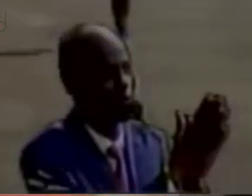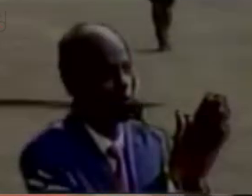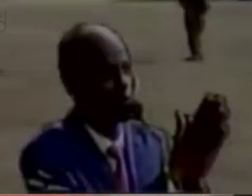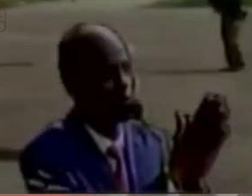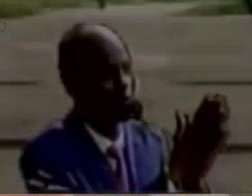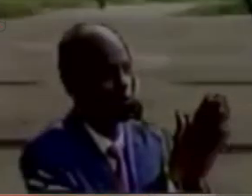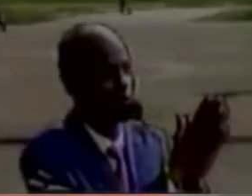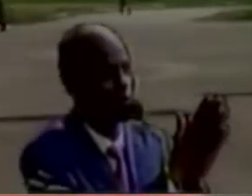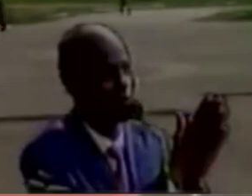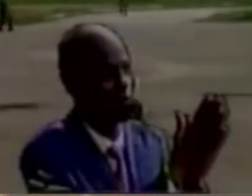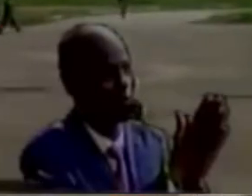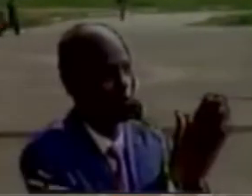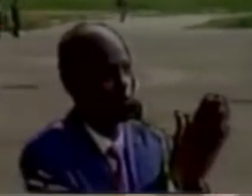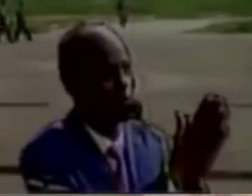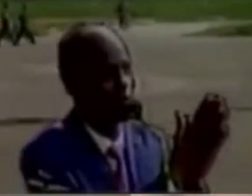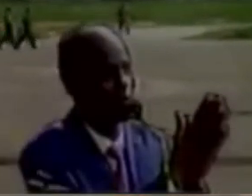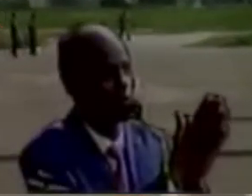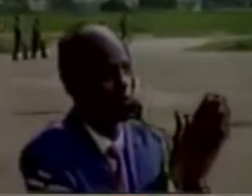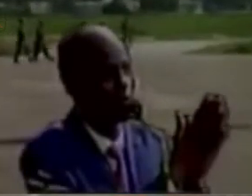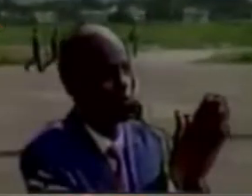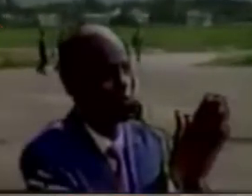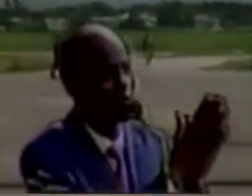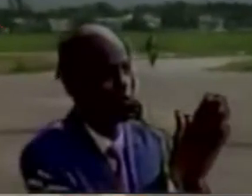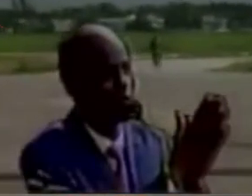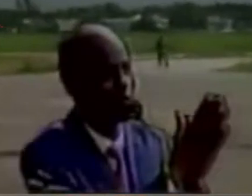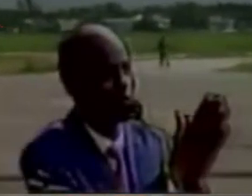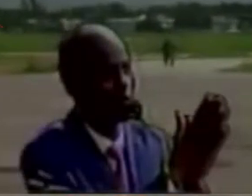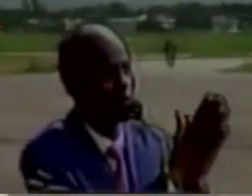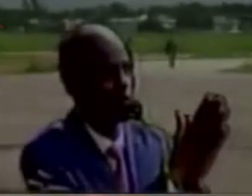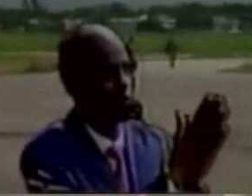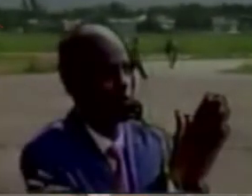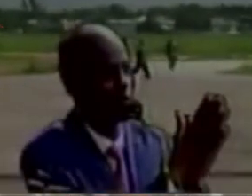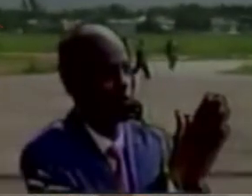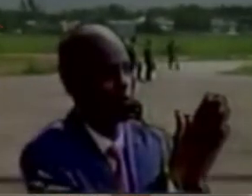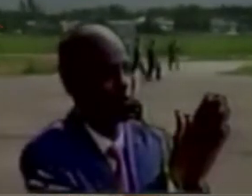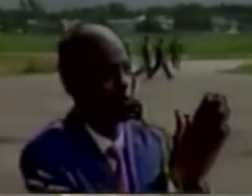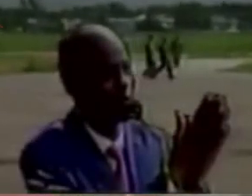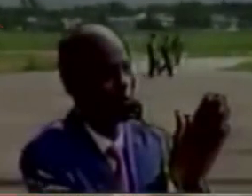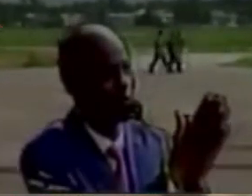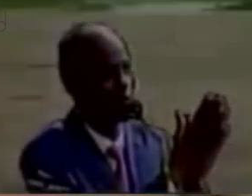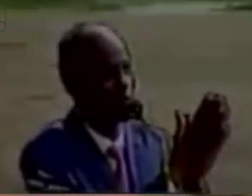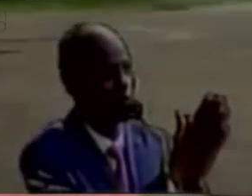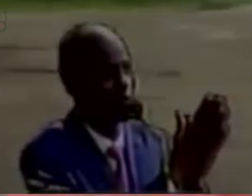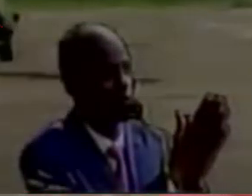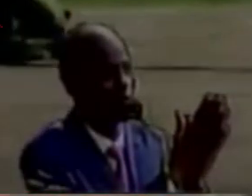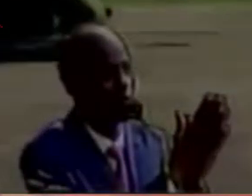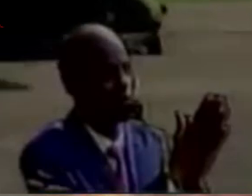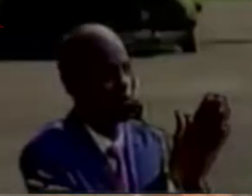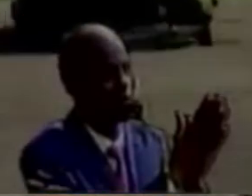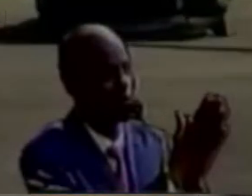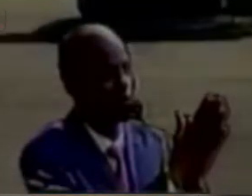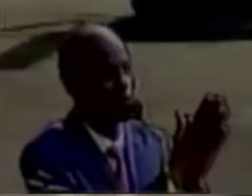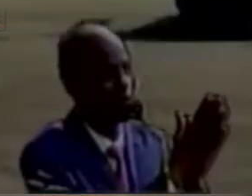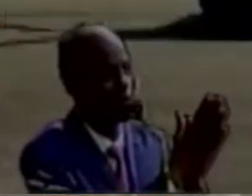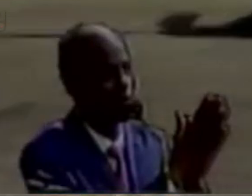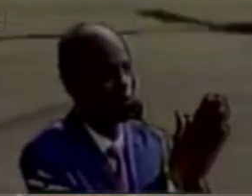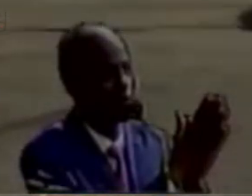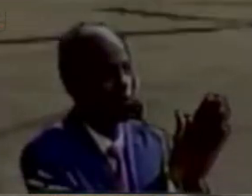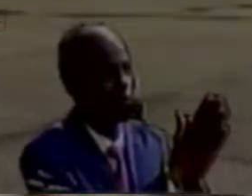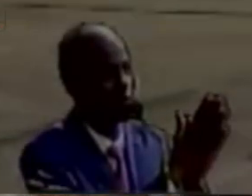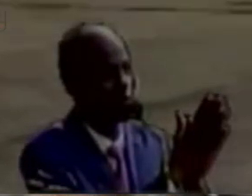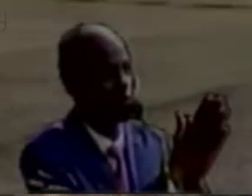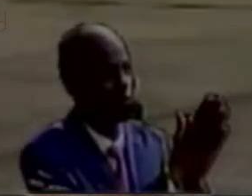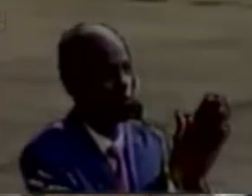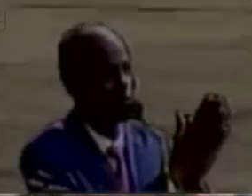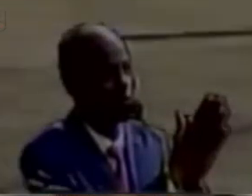Yon l'autre fois, go, bonjour, bonsoir tout le monde. Merci pour fidélité nous avec l'équipe Mombad Media nan la, depuis Mombad de Police. C'est un plaisir pour nous rejoindre pour yon l'autre vidéo.